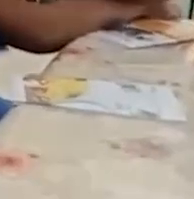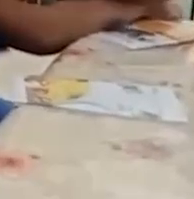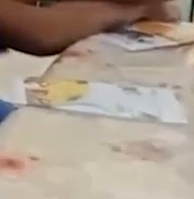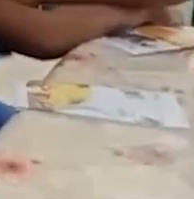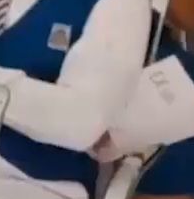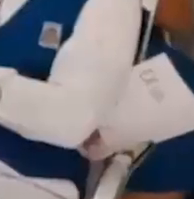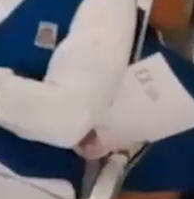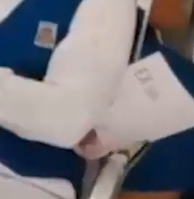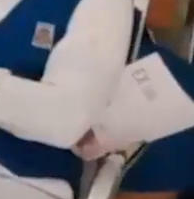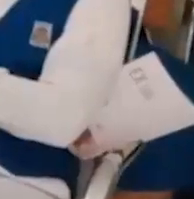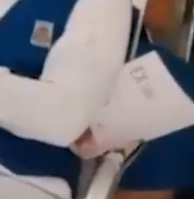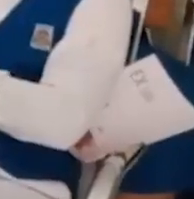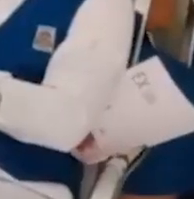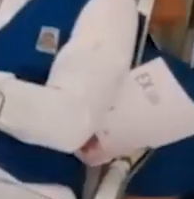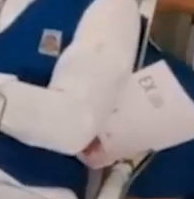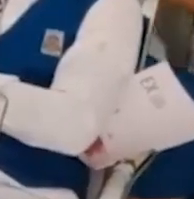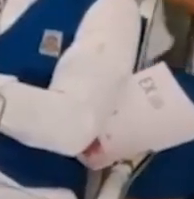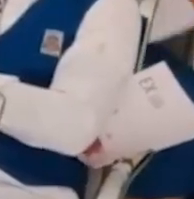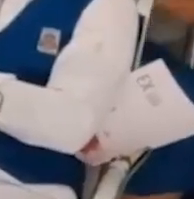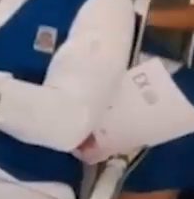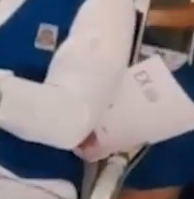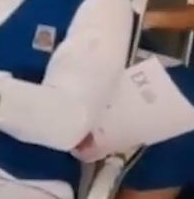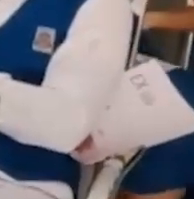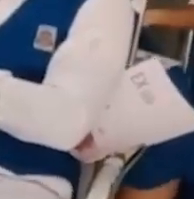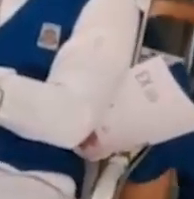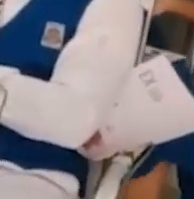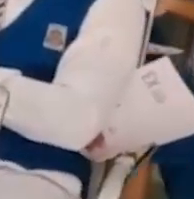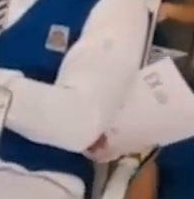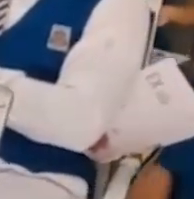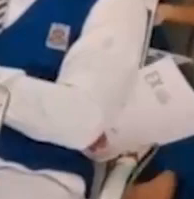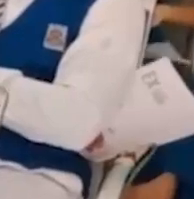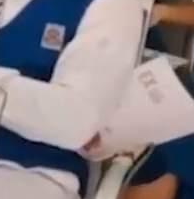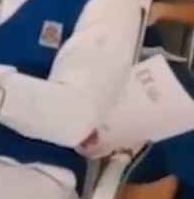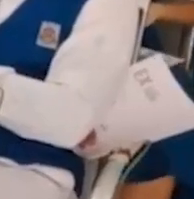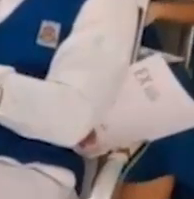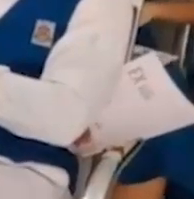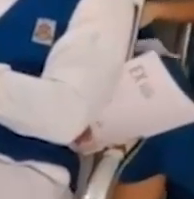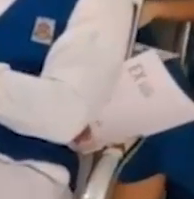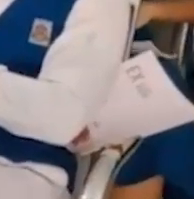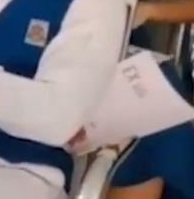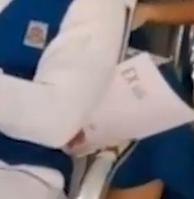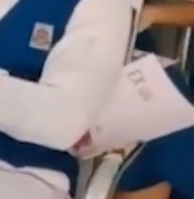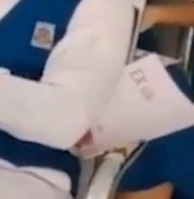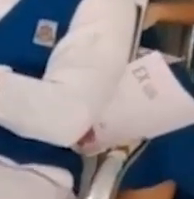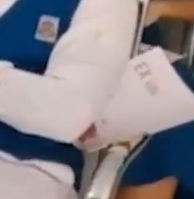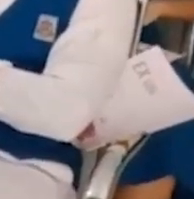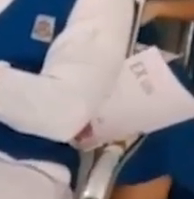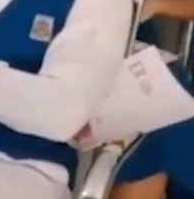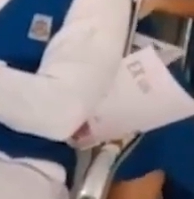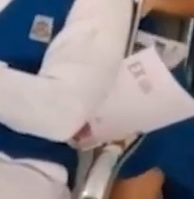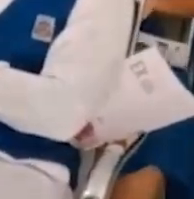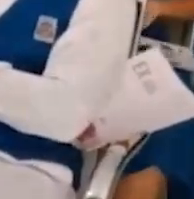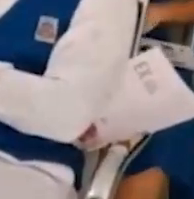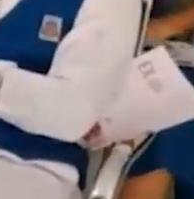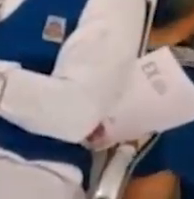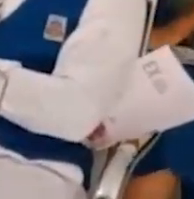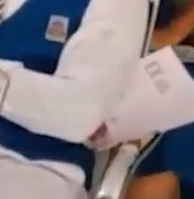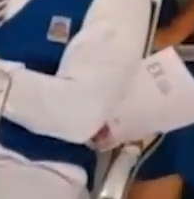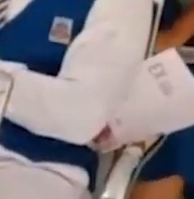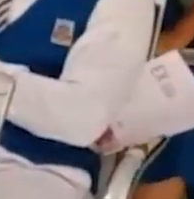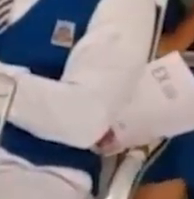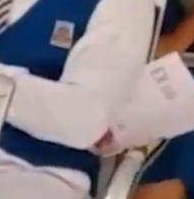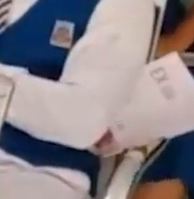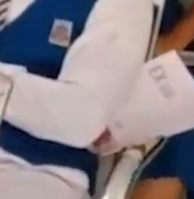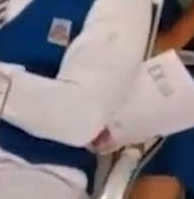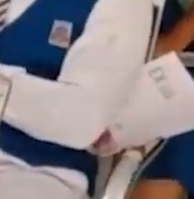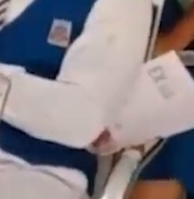கண் பரிசோதனைகளை அக்கறை பெற்று ஆதார வைத்தியசாலையின் வைத்திய அத்தியட்சகர் வைத்தியர் ரஜாப்பின் ஒத்துழைப்புடன் கண் பரிசோதனை பிரிவு வைத்தியர்